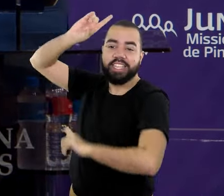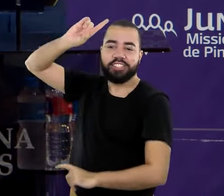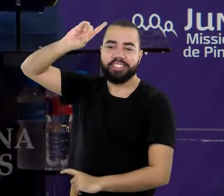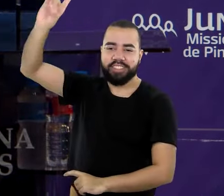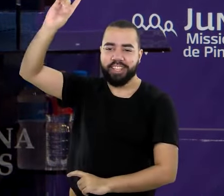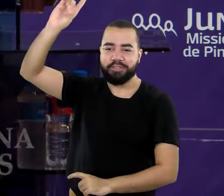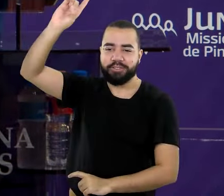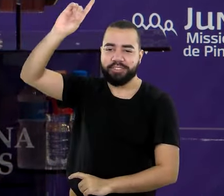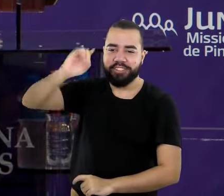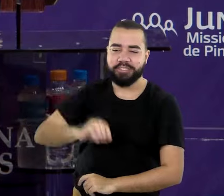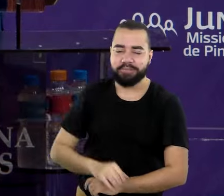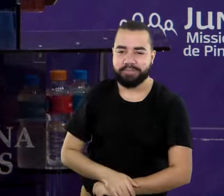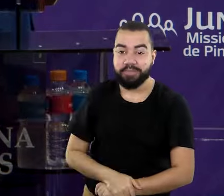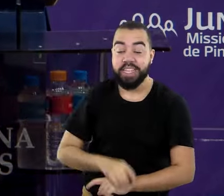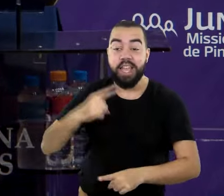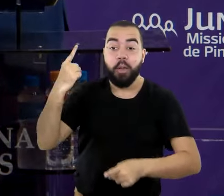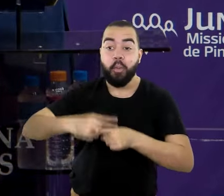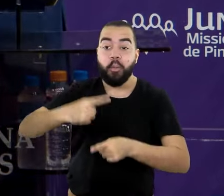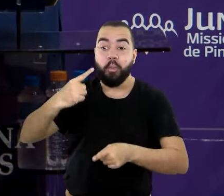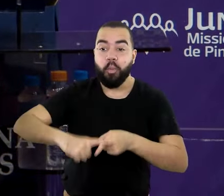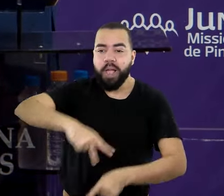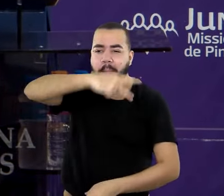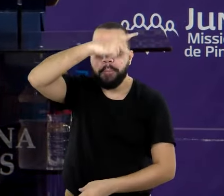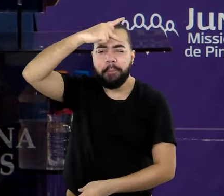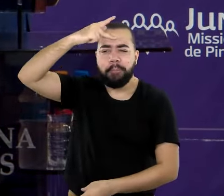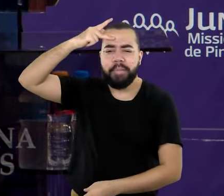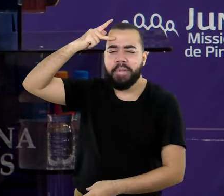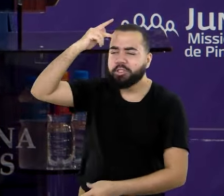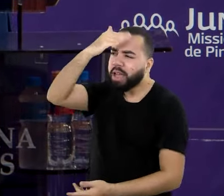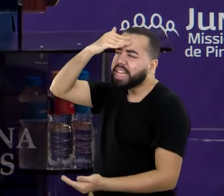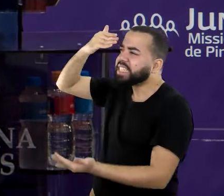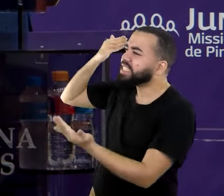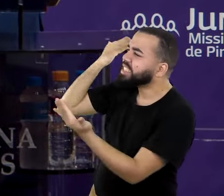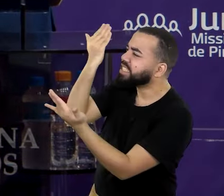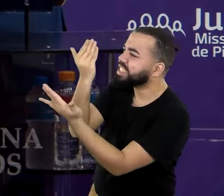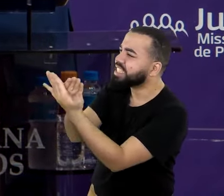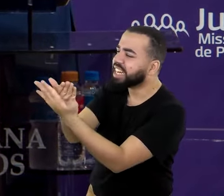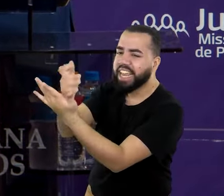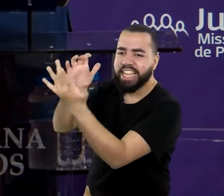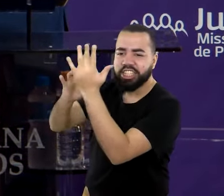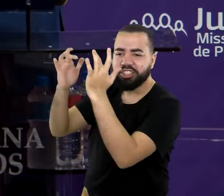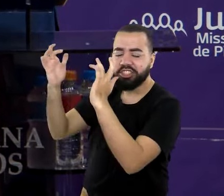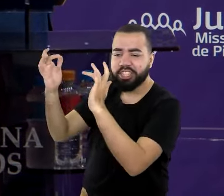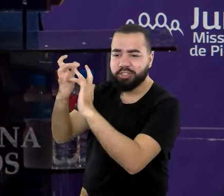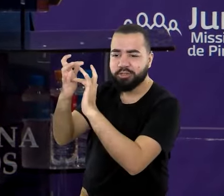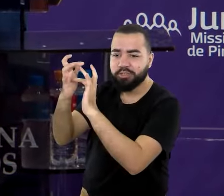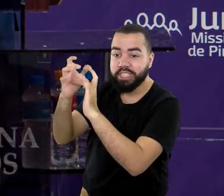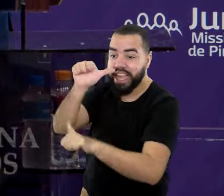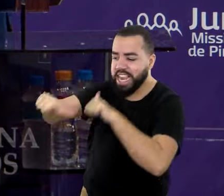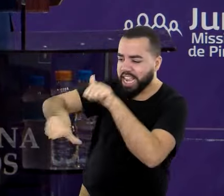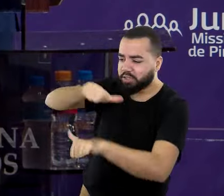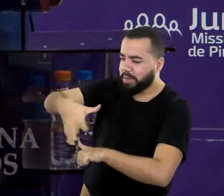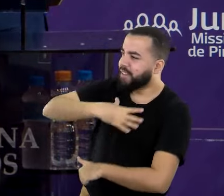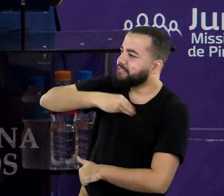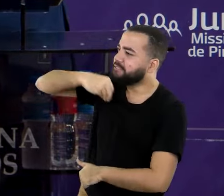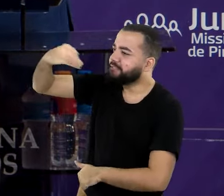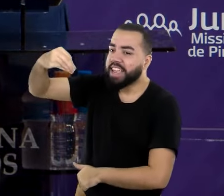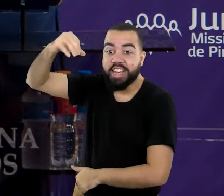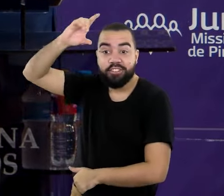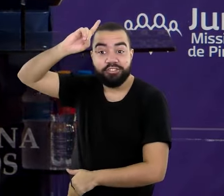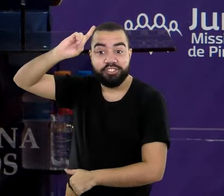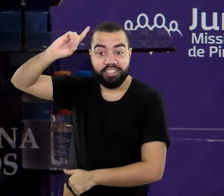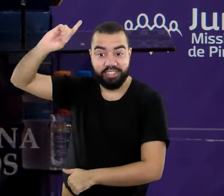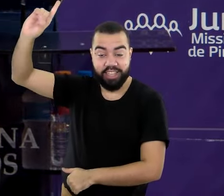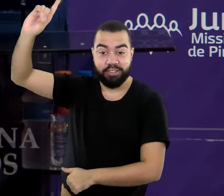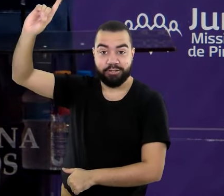성도는 하나님의 자녀입니다. Porque todo aquele que crê em Jesus e se tornou filho de Jesus, de Deus. 하나님의 자녀는